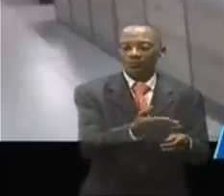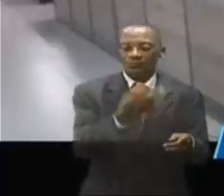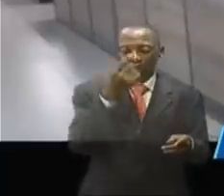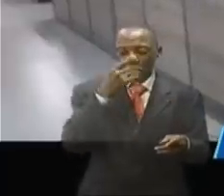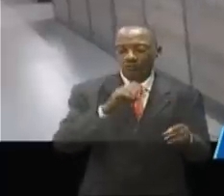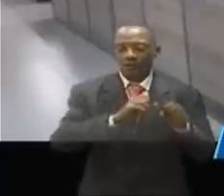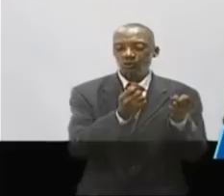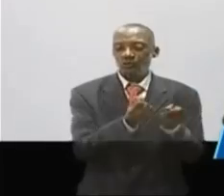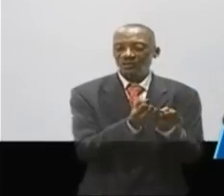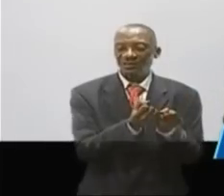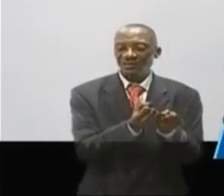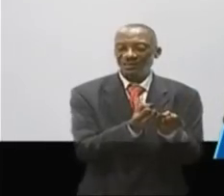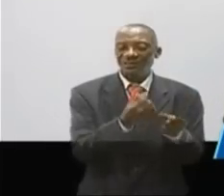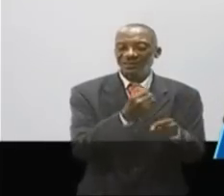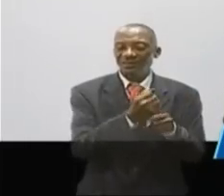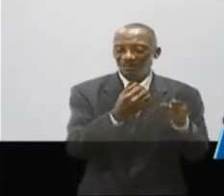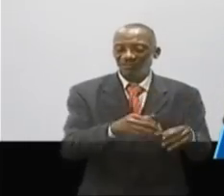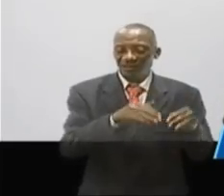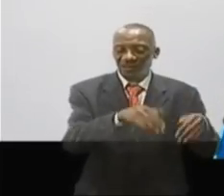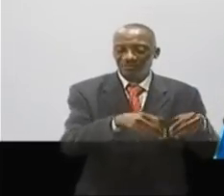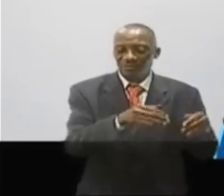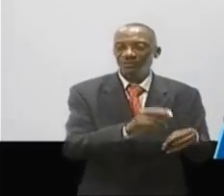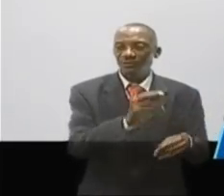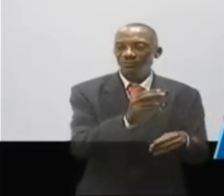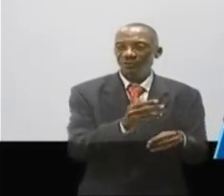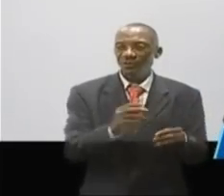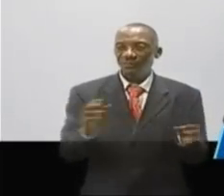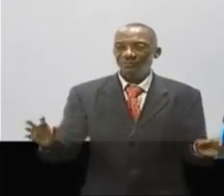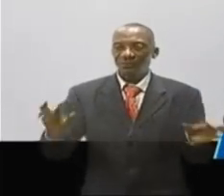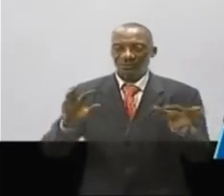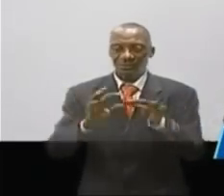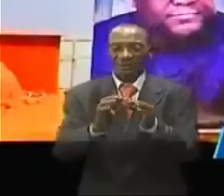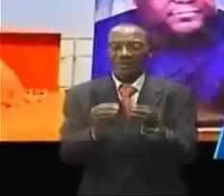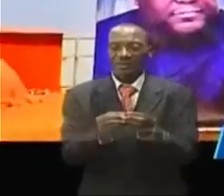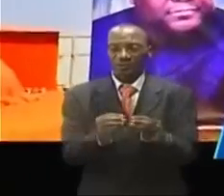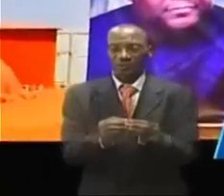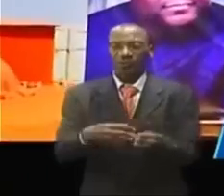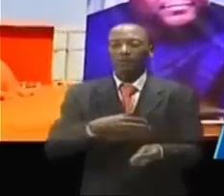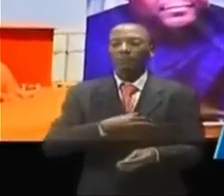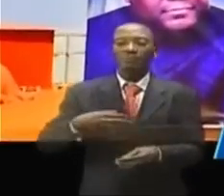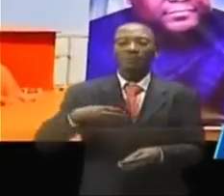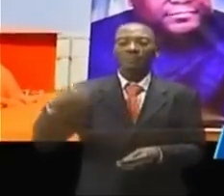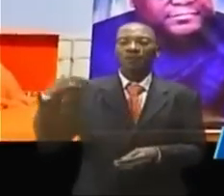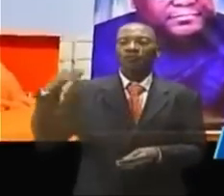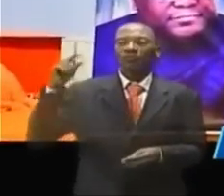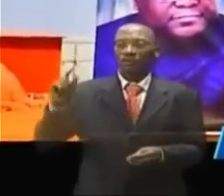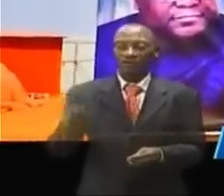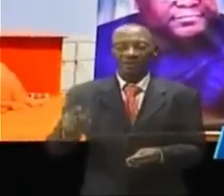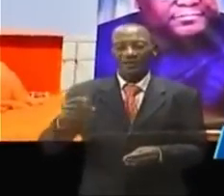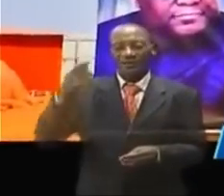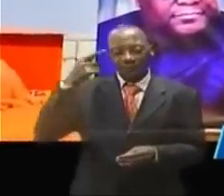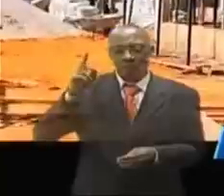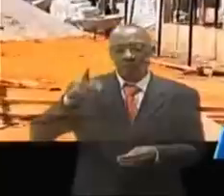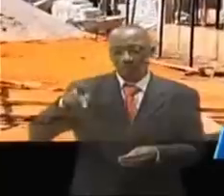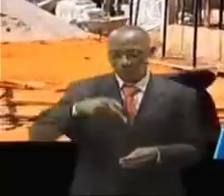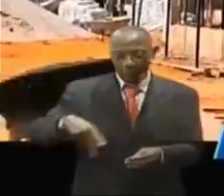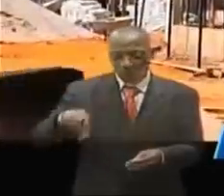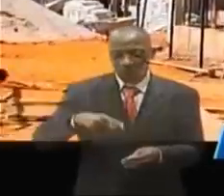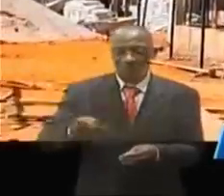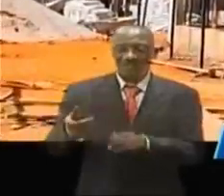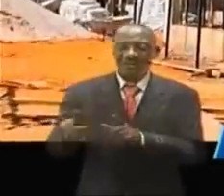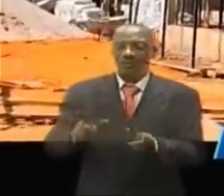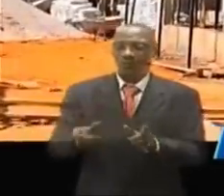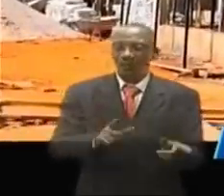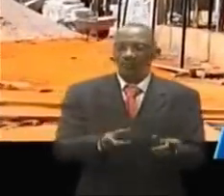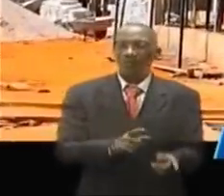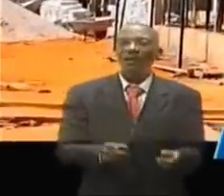Marie-Thérèse Massouka-Saini a convié ses hôtes à suivre d'abord la projection d'images des réalisations infrastructurelles qu'elle a